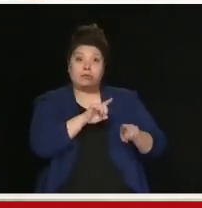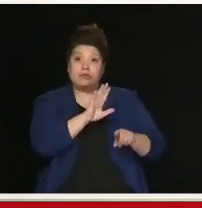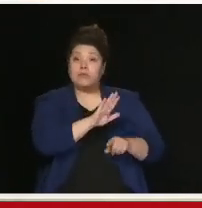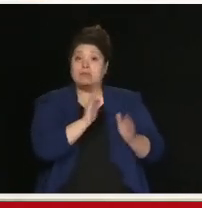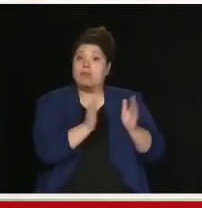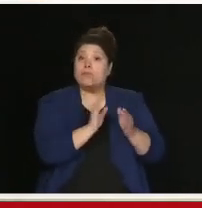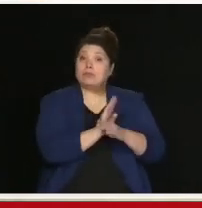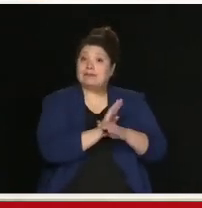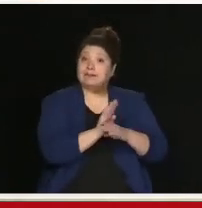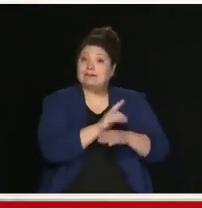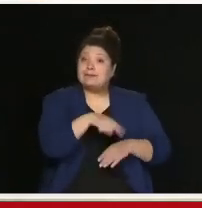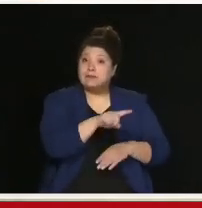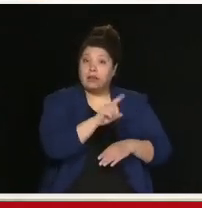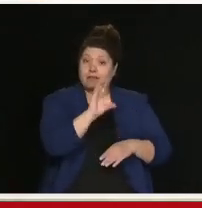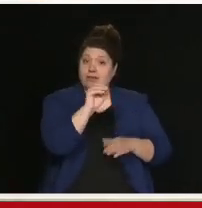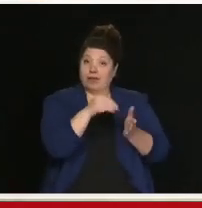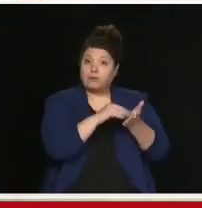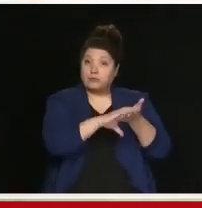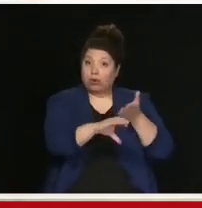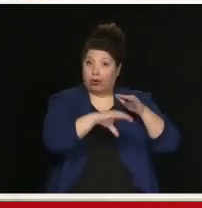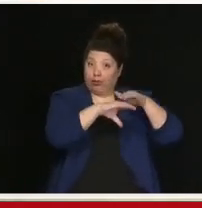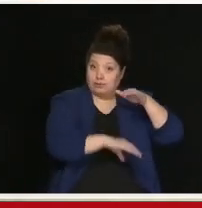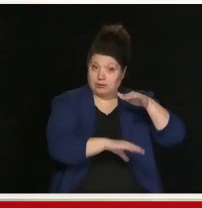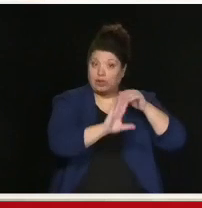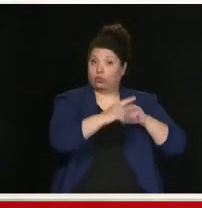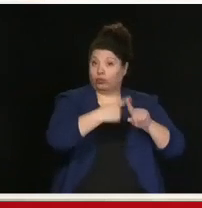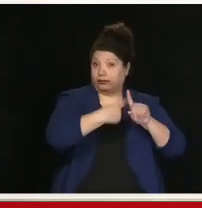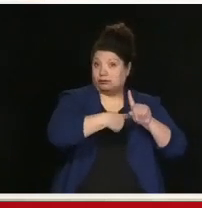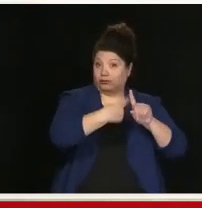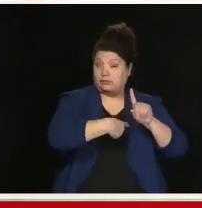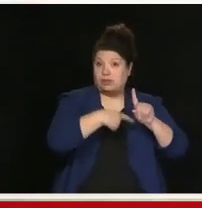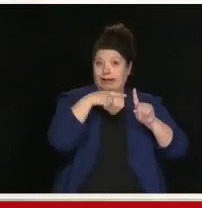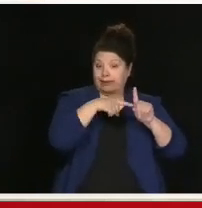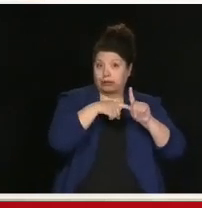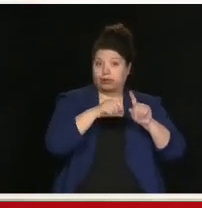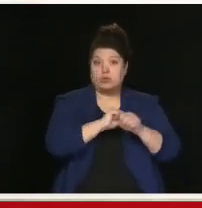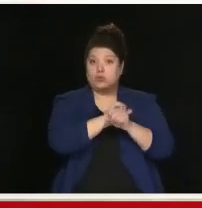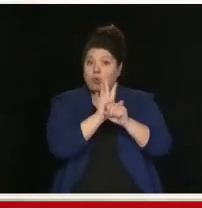sont très durement touchées par la COVID-19,